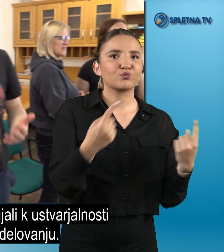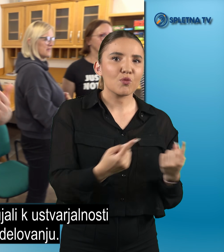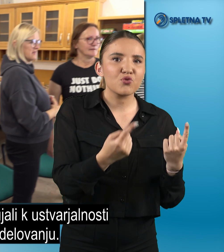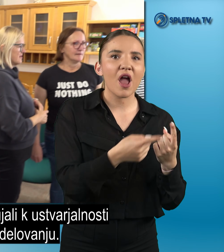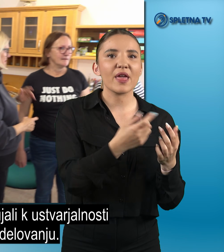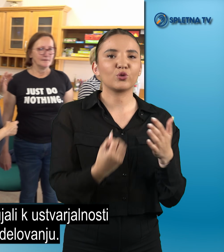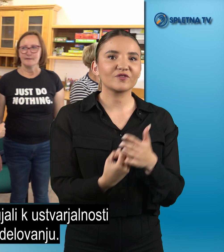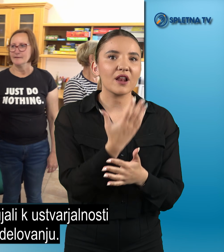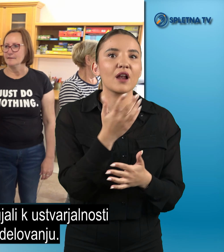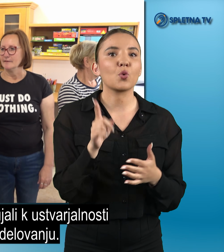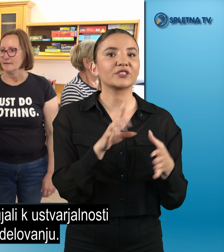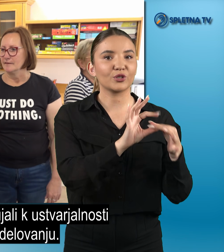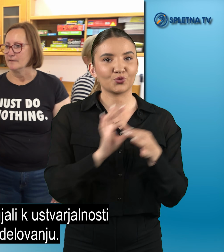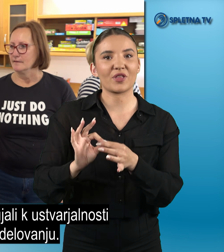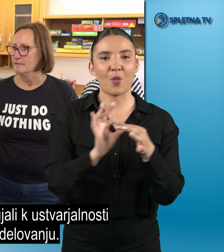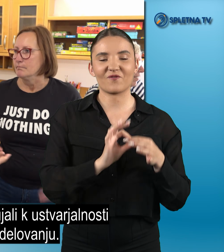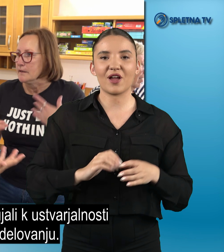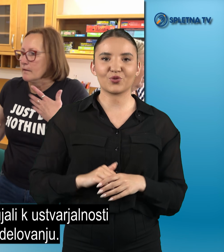ustvarjalnosti in sodelovanju.